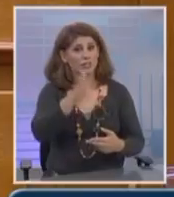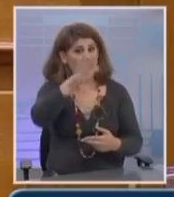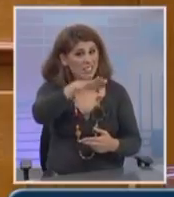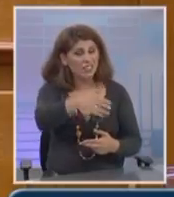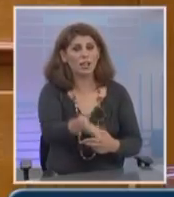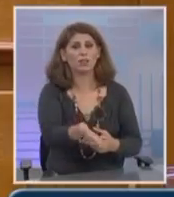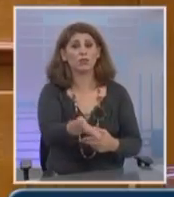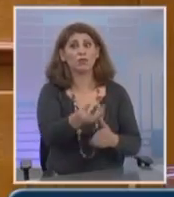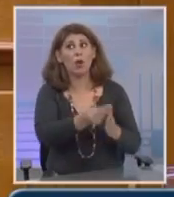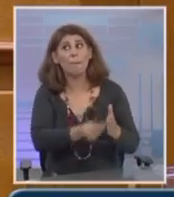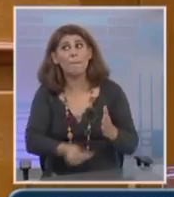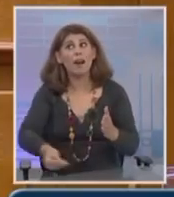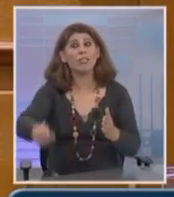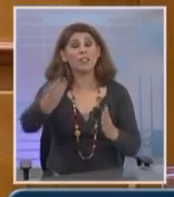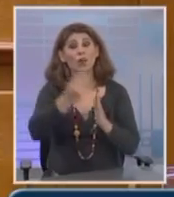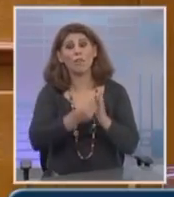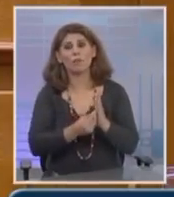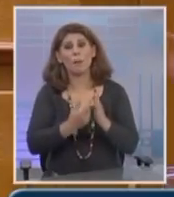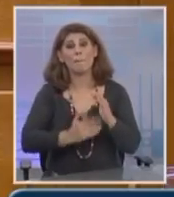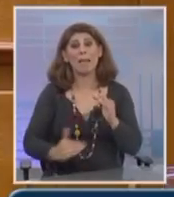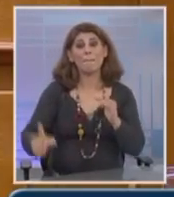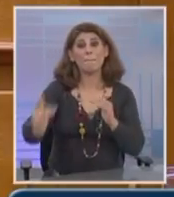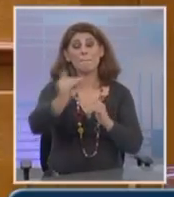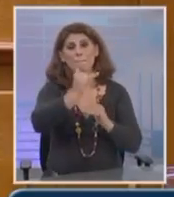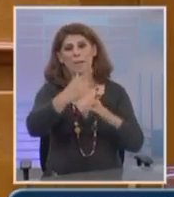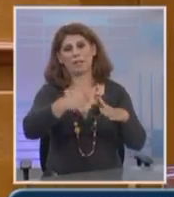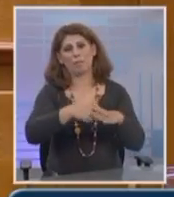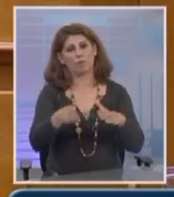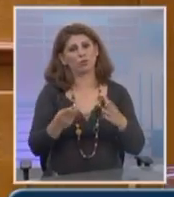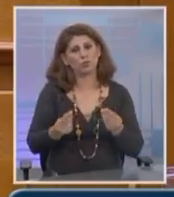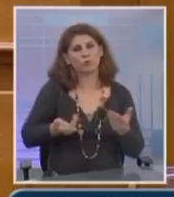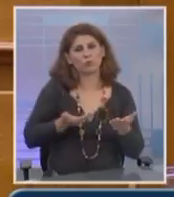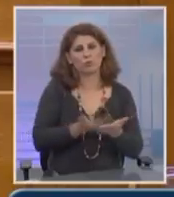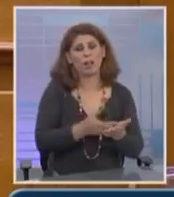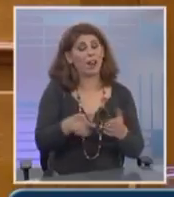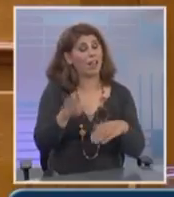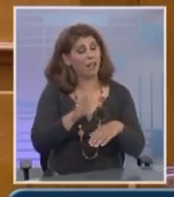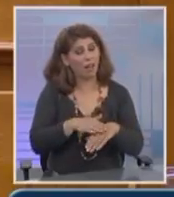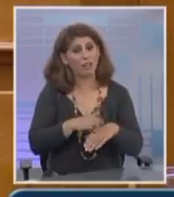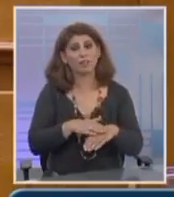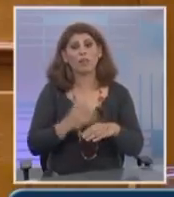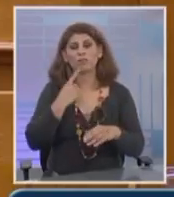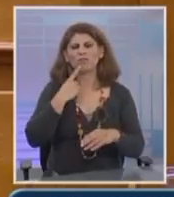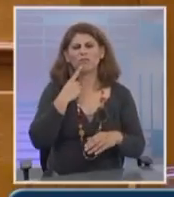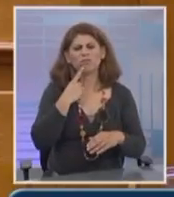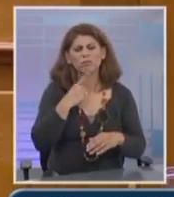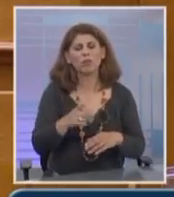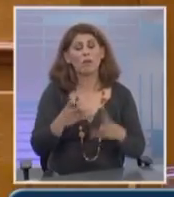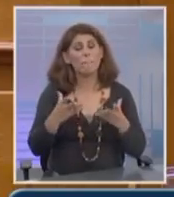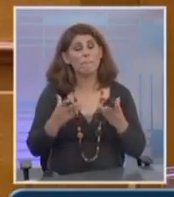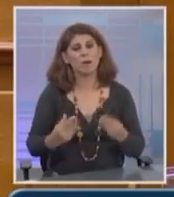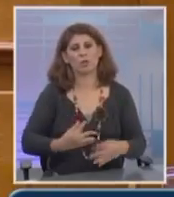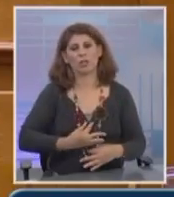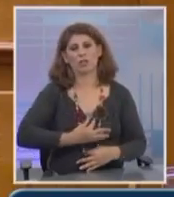εξευτελίζουν στον υπερθετικό βαθμό με το υπερταμείο έτσι όπως το προτείνετε. Αλλά εξαιτίας σας προσβάλλουν βάναυσα και